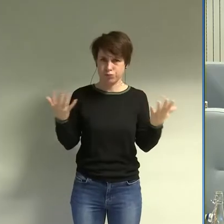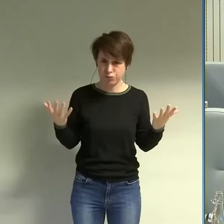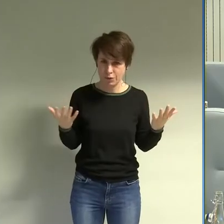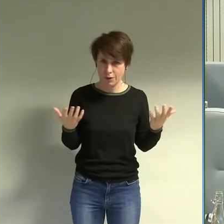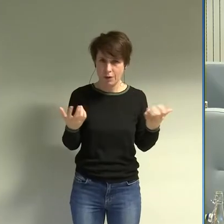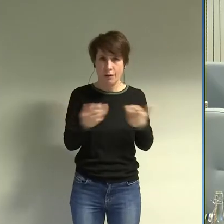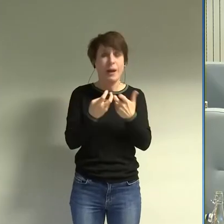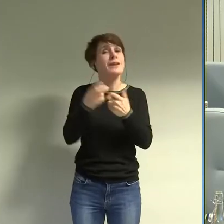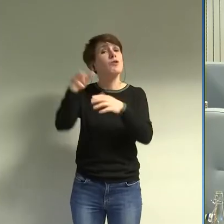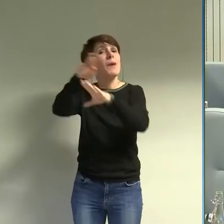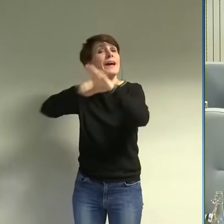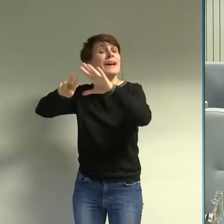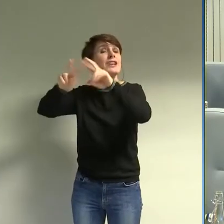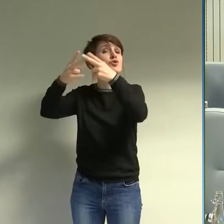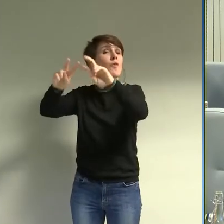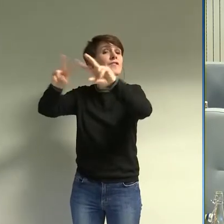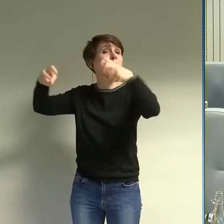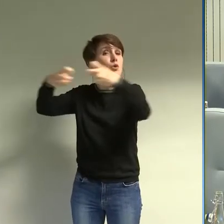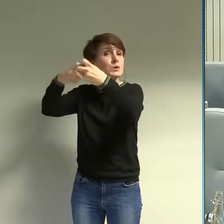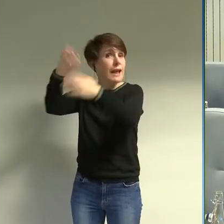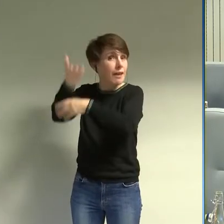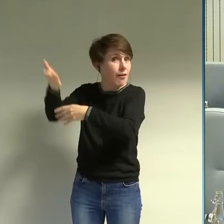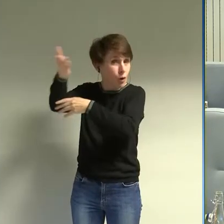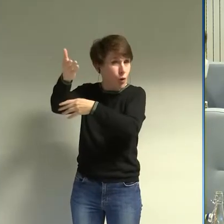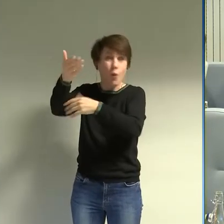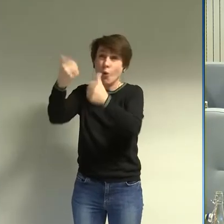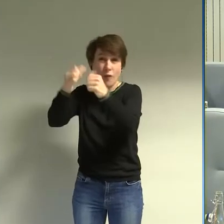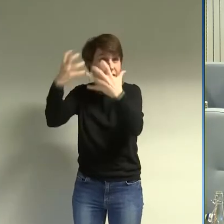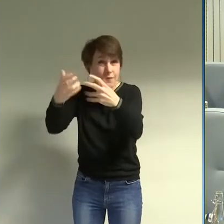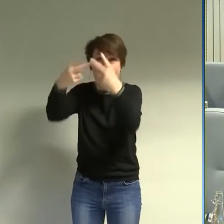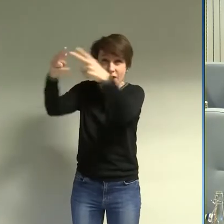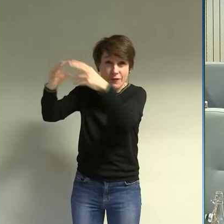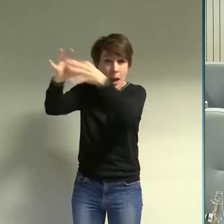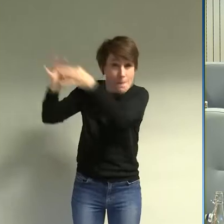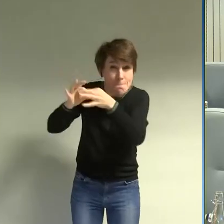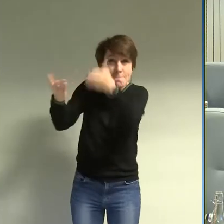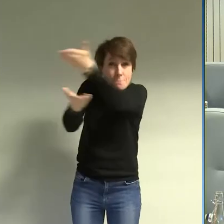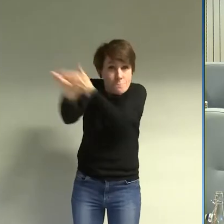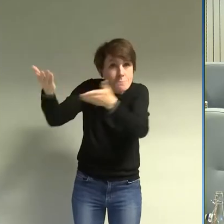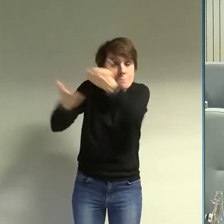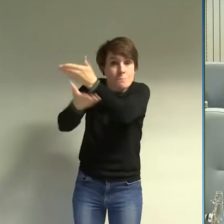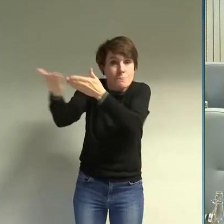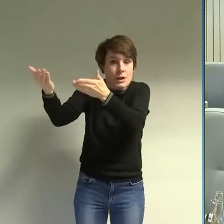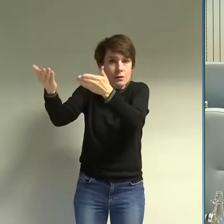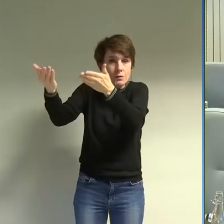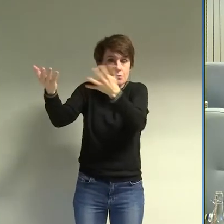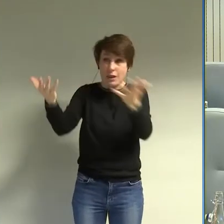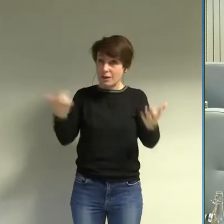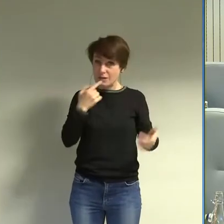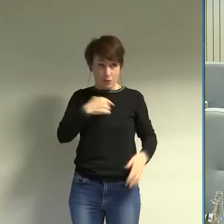la région de bruxelles qui prêche pour un rassemblement le plus en amont possible comment peut-on imaginer avoir un quelconque impact